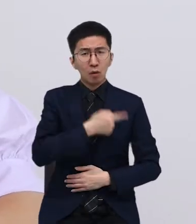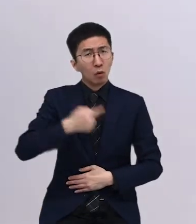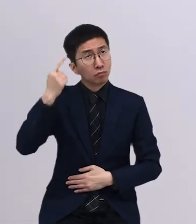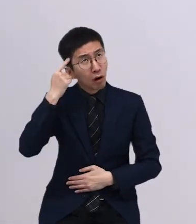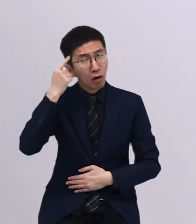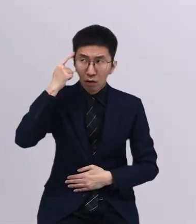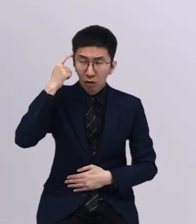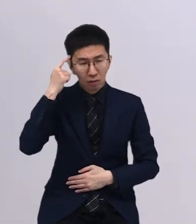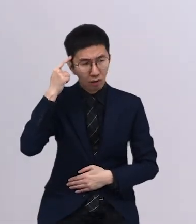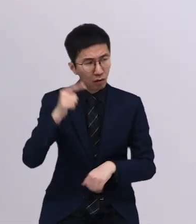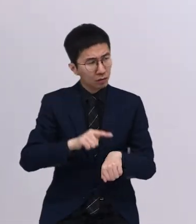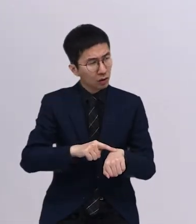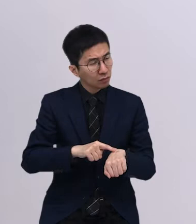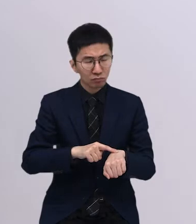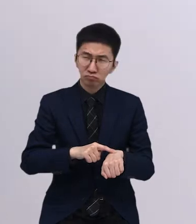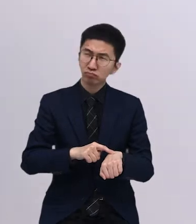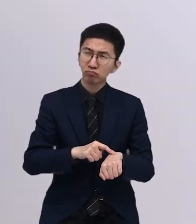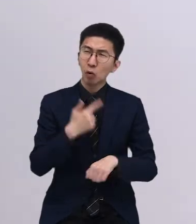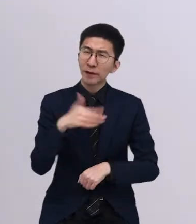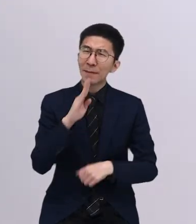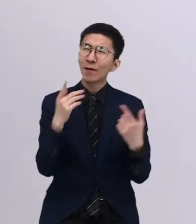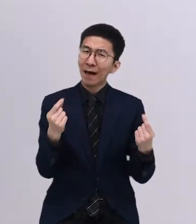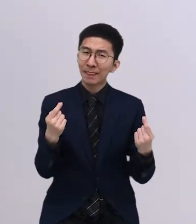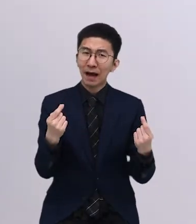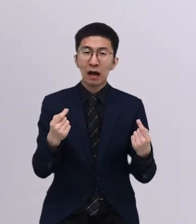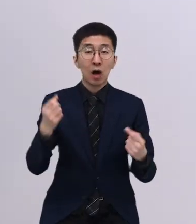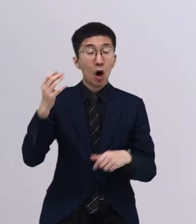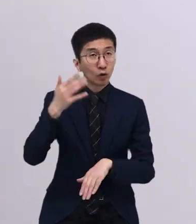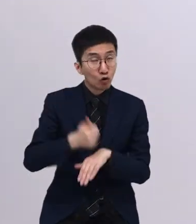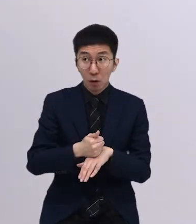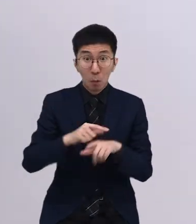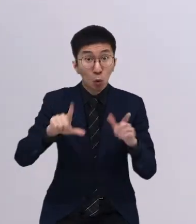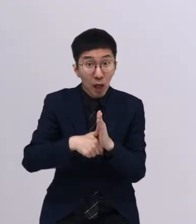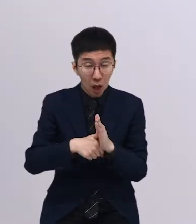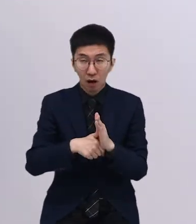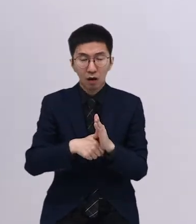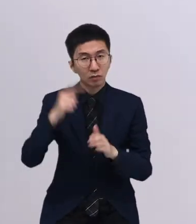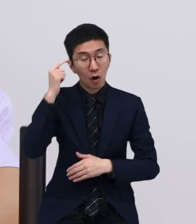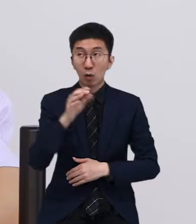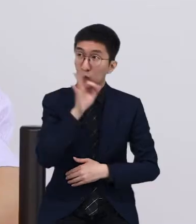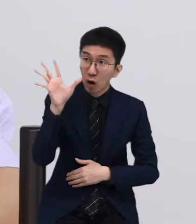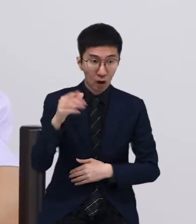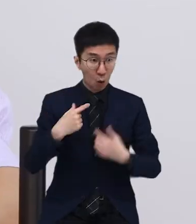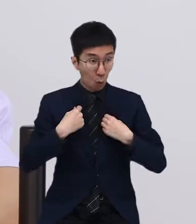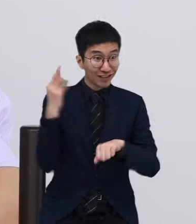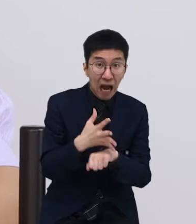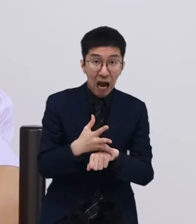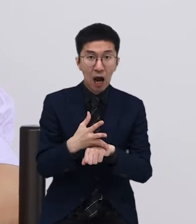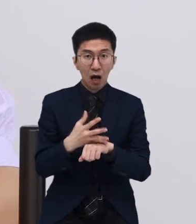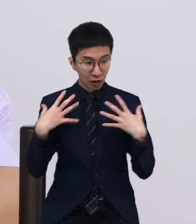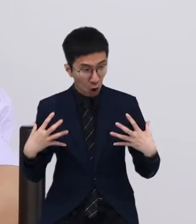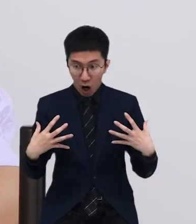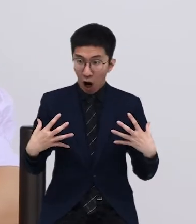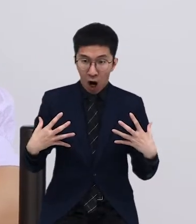거예요. 몸에 대해서 이렇게 생각할 시간이 없었나? 할 만큼 주로 옷 살 때, 살쪘을 때 이럴 때 좀 나